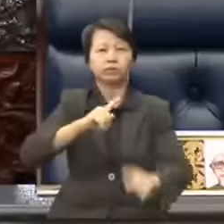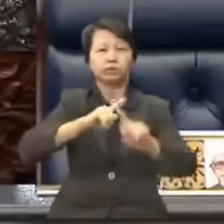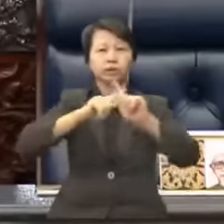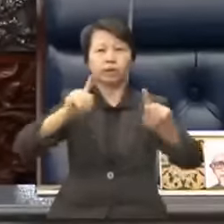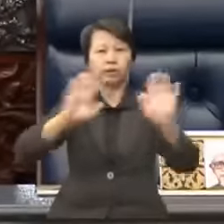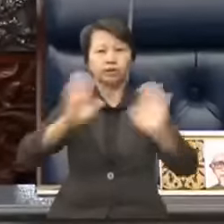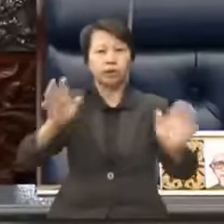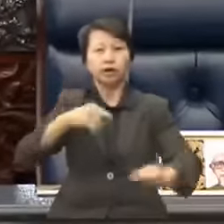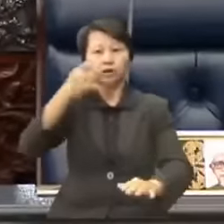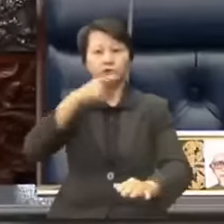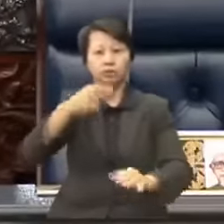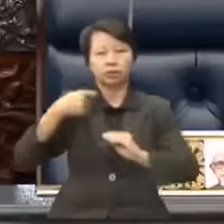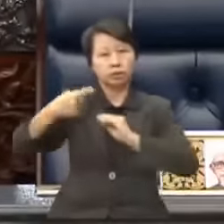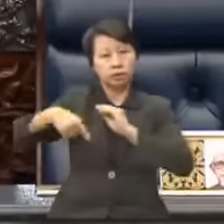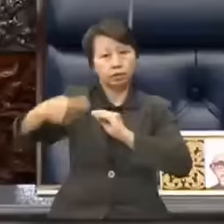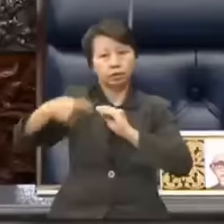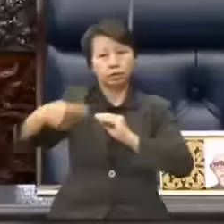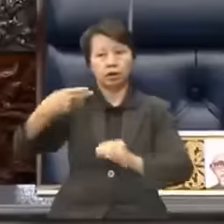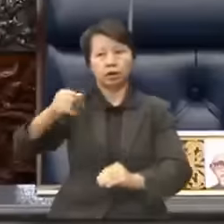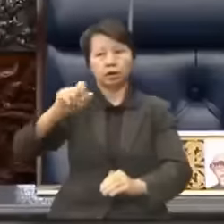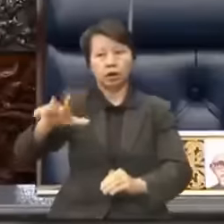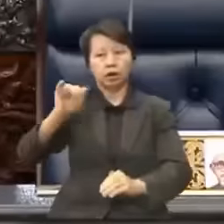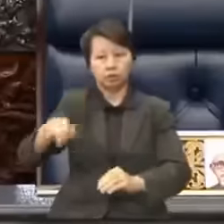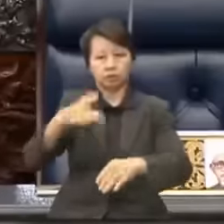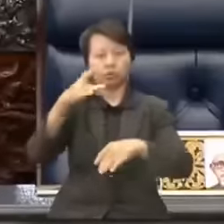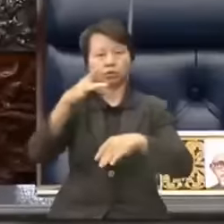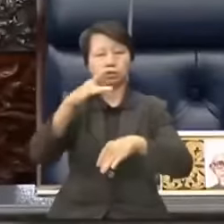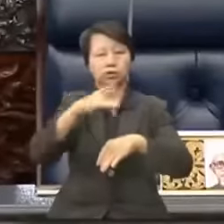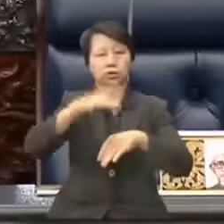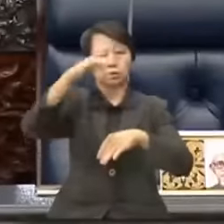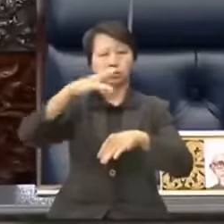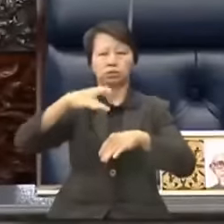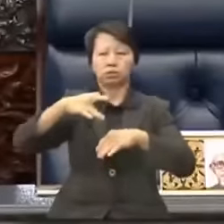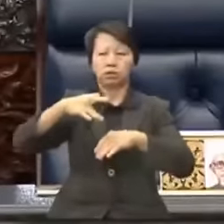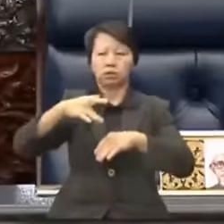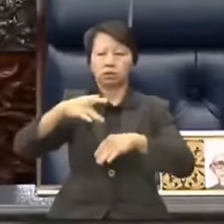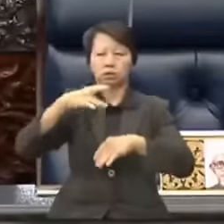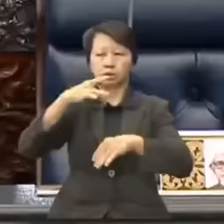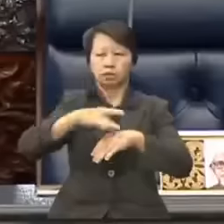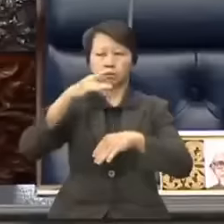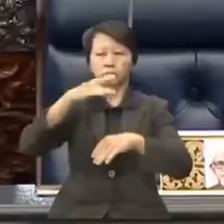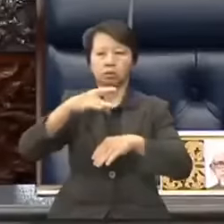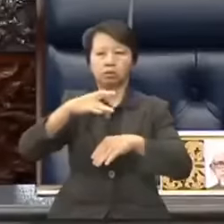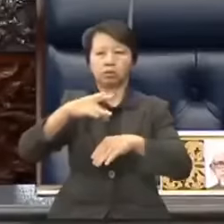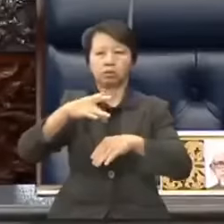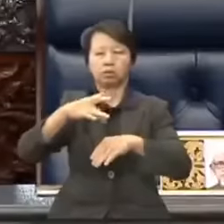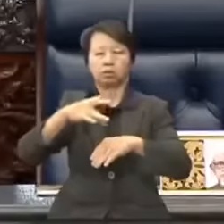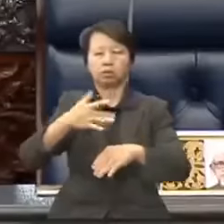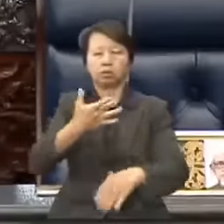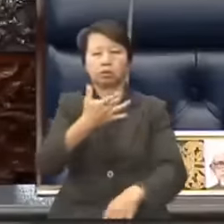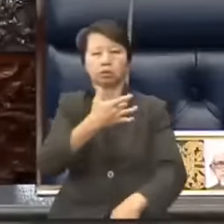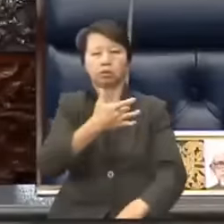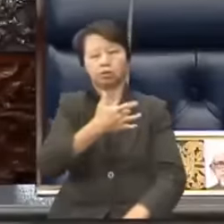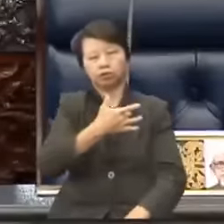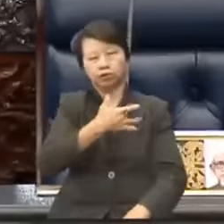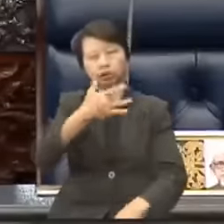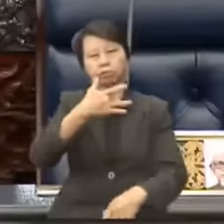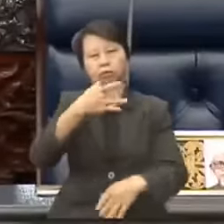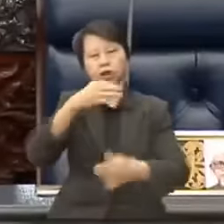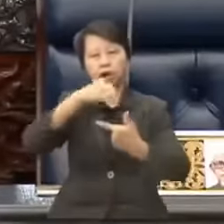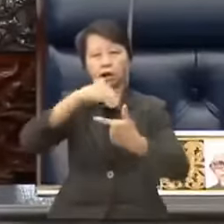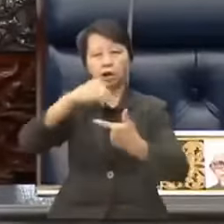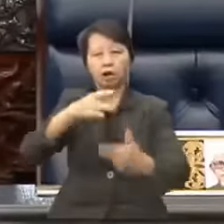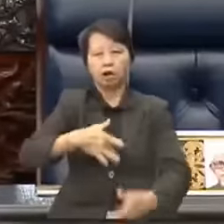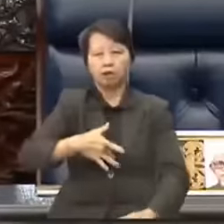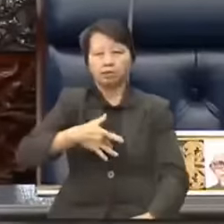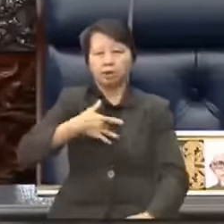jangan menyebut tentang perkara-perkara yang boleh menyentuh Apa nama sensitiviti ataupun